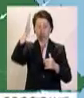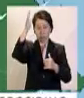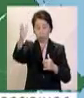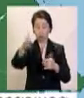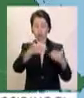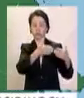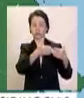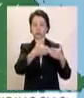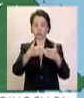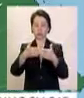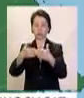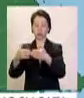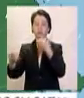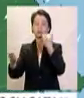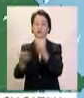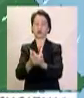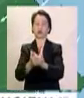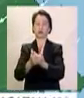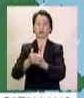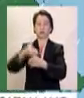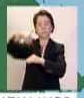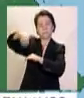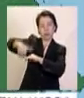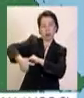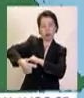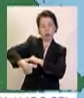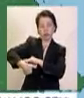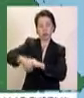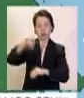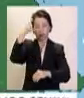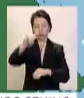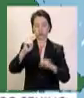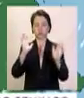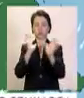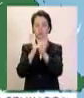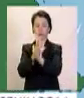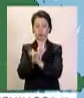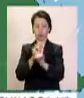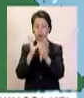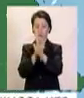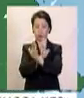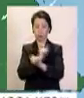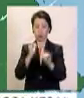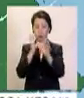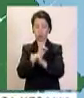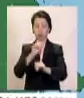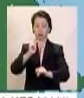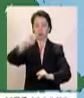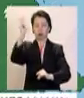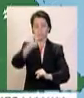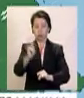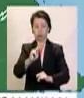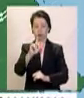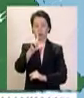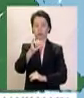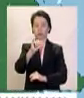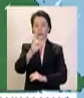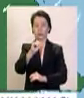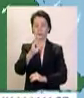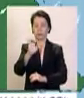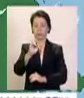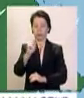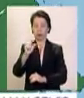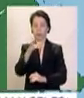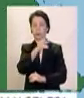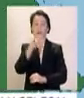akan berterusan sehingga ke lewat malam nanti. Bagi negeri Sarawak pula, ribut petir yang sedang berlaku di bahagian Limbang dan juga bahagian